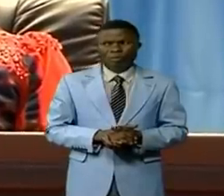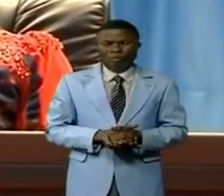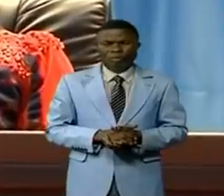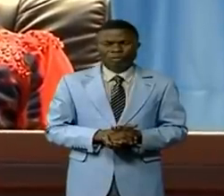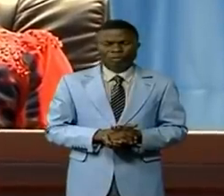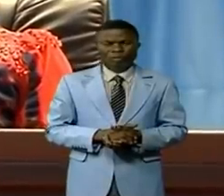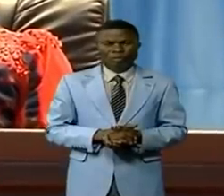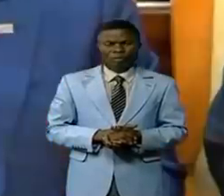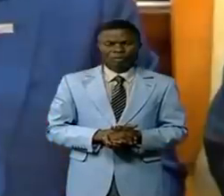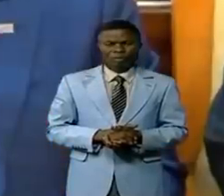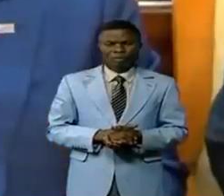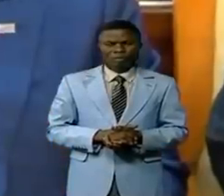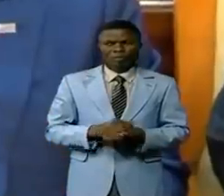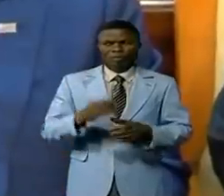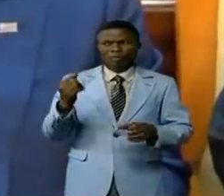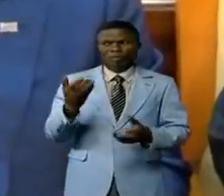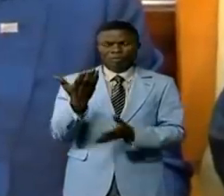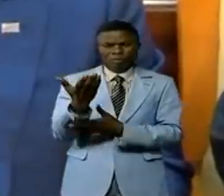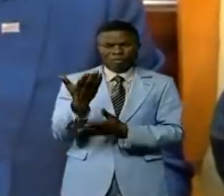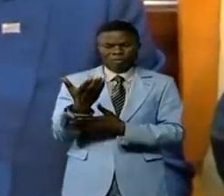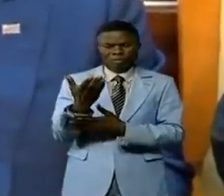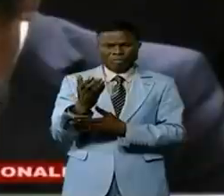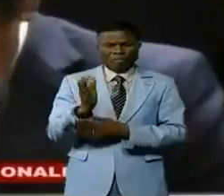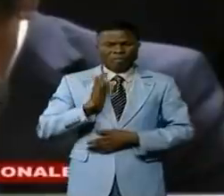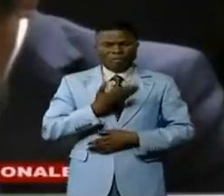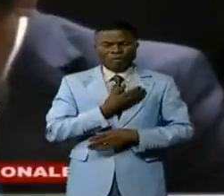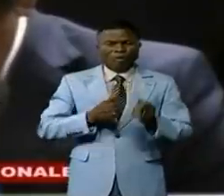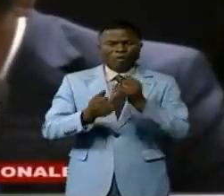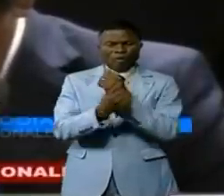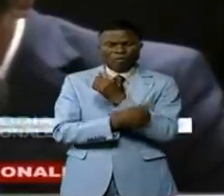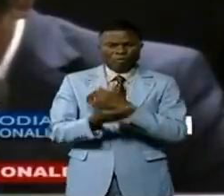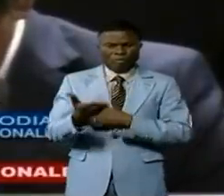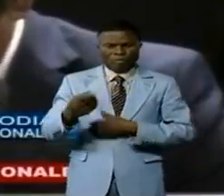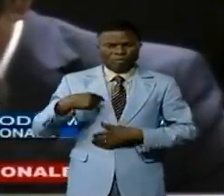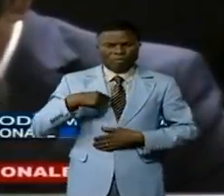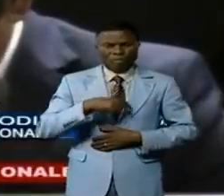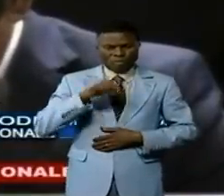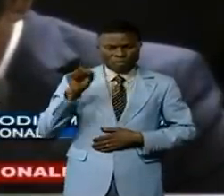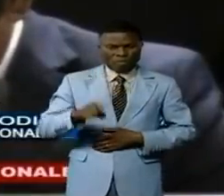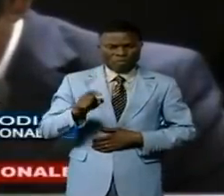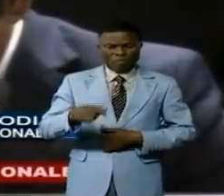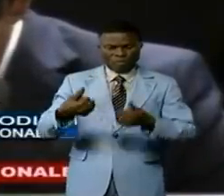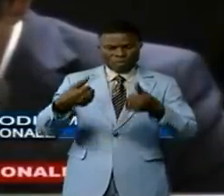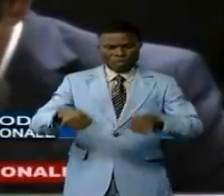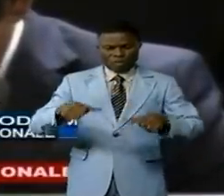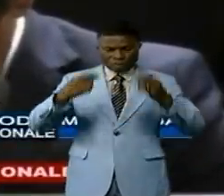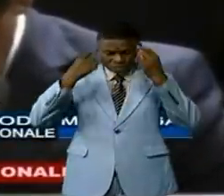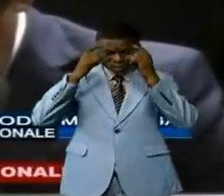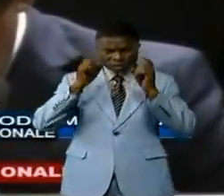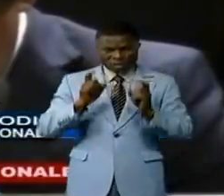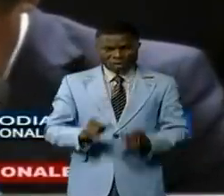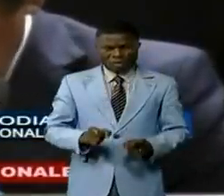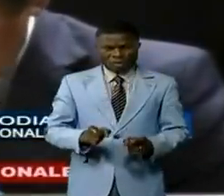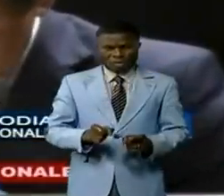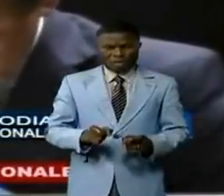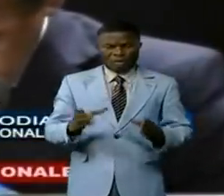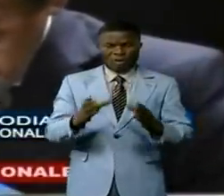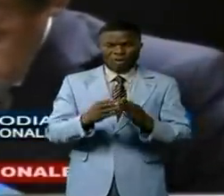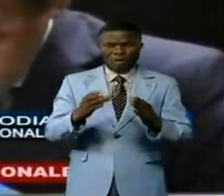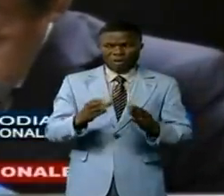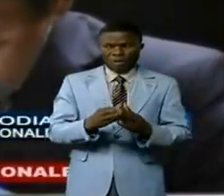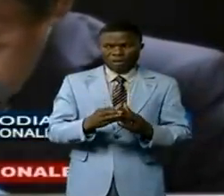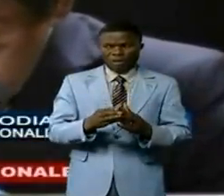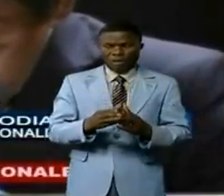et à l'exigence de notre noble fonction. Nous devons donc rester déterminés à poursuivre